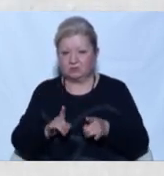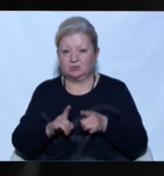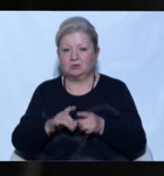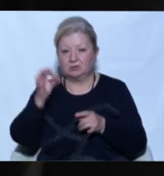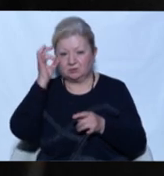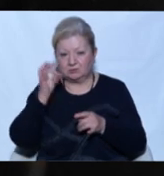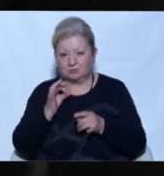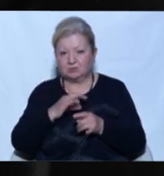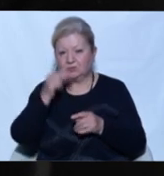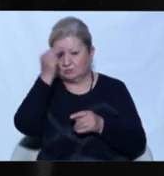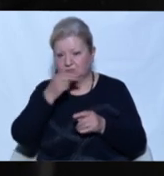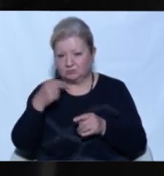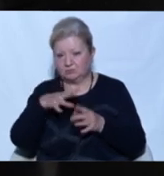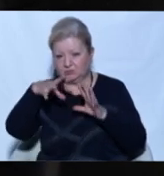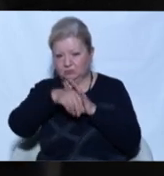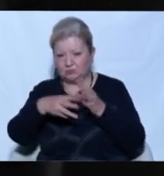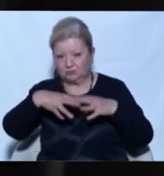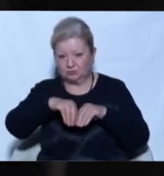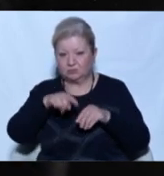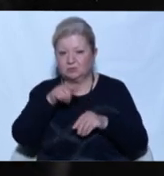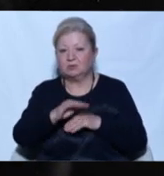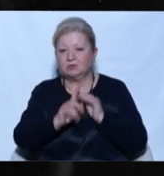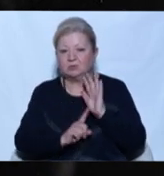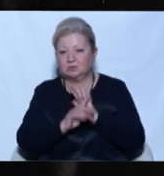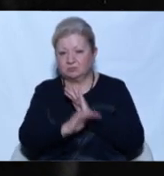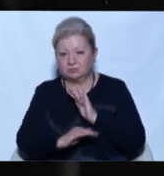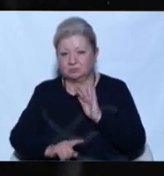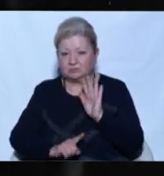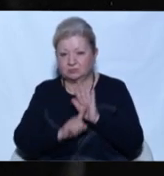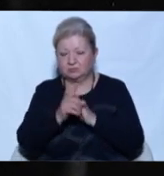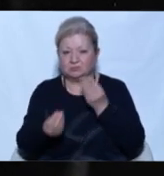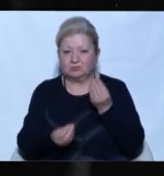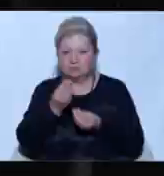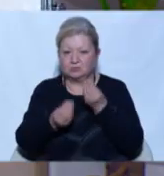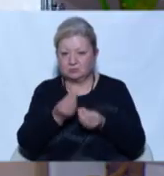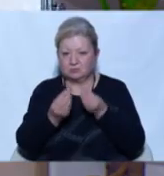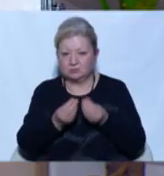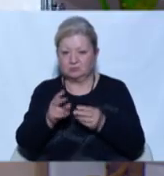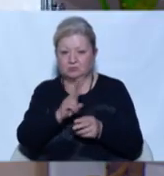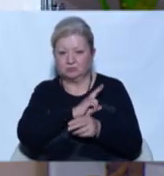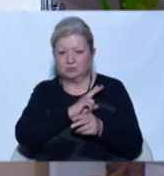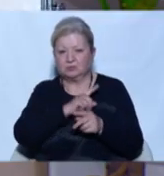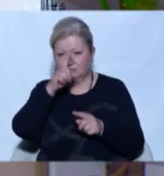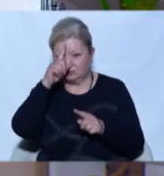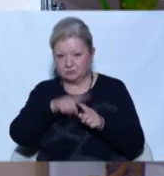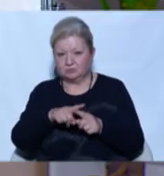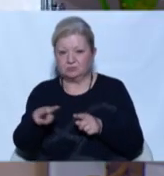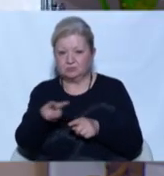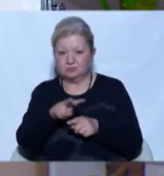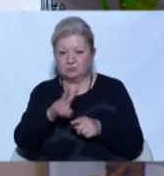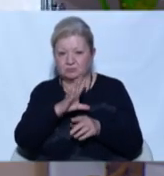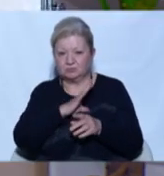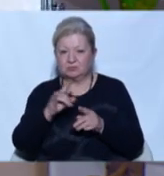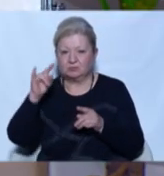ოჯახში. მას ბავშვობიდანვე ძალიან უყვარდა ფრანებით თამაში და თავის ძმასთან ერთად მუდმივად